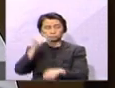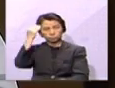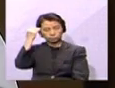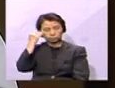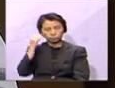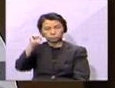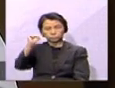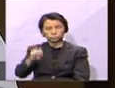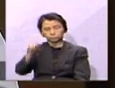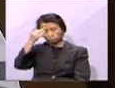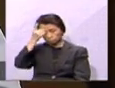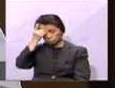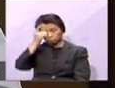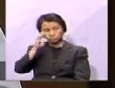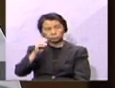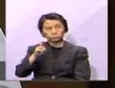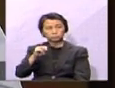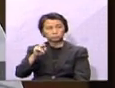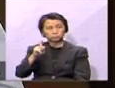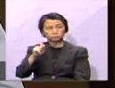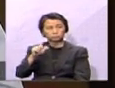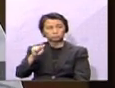Selatan Datuk Mumtaz